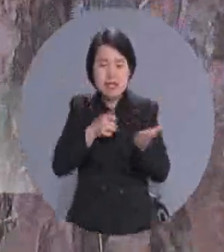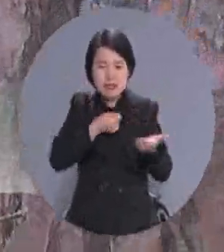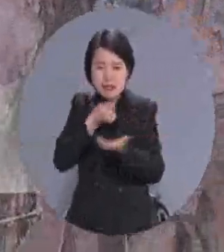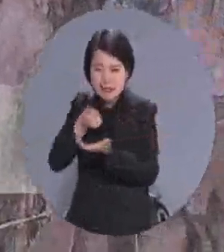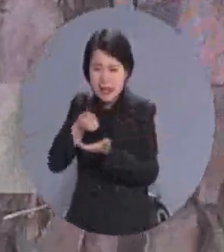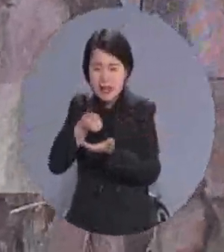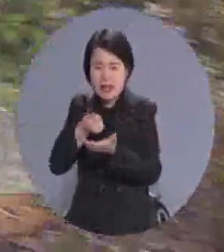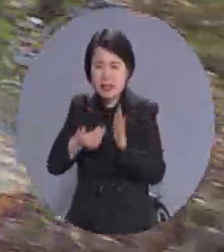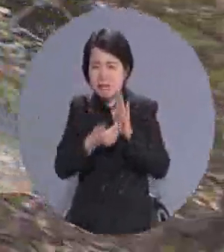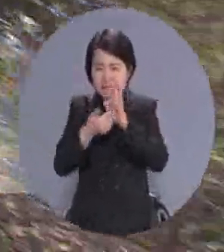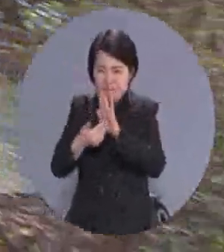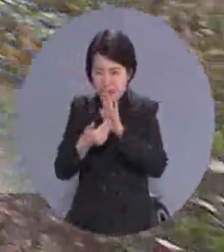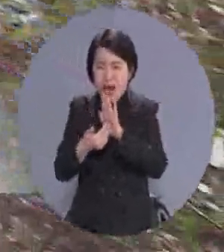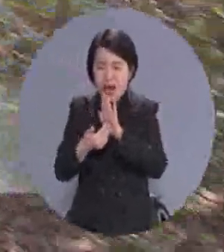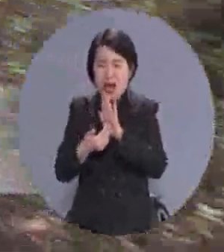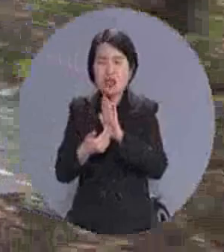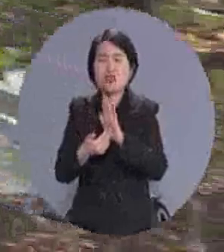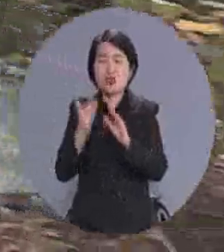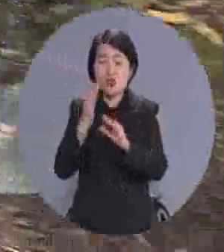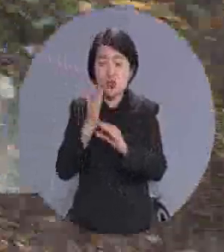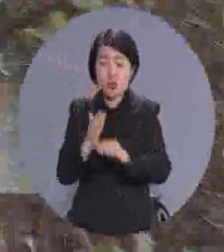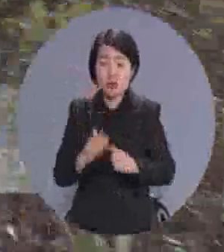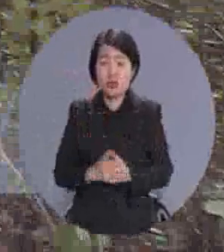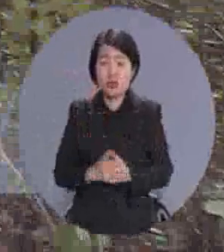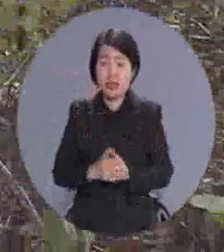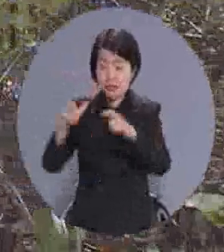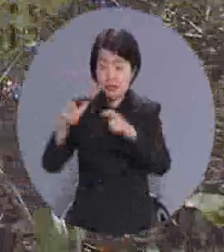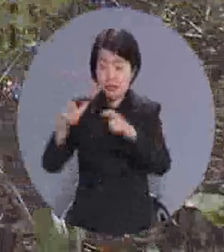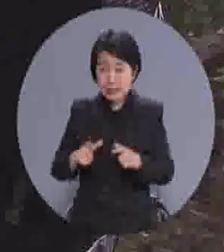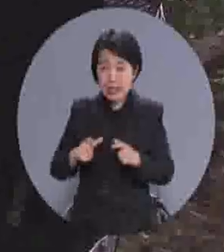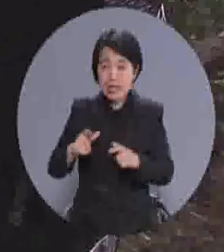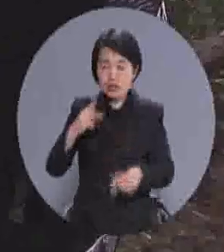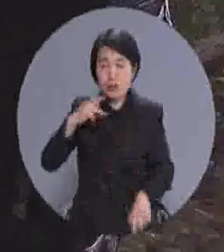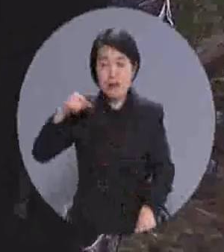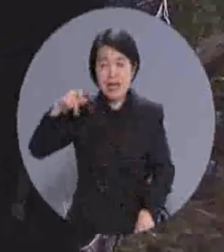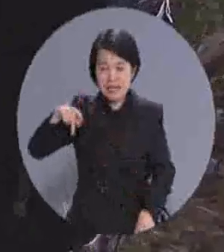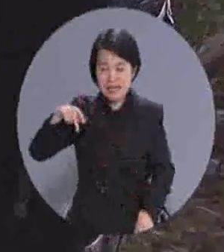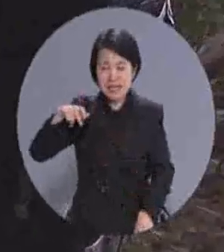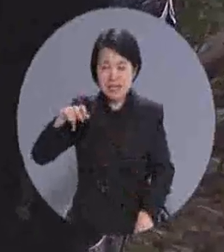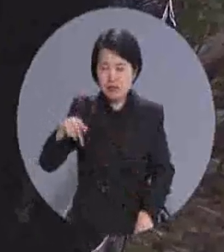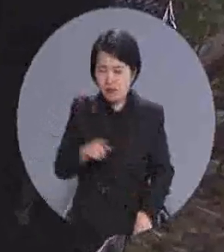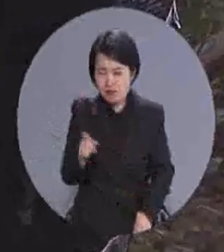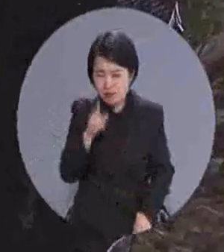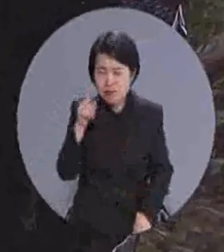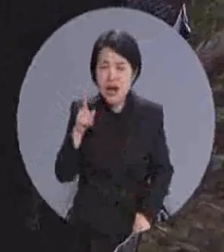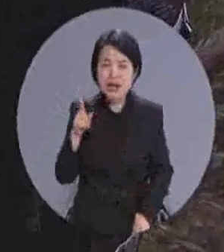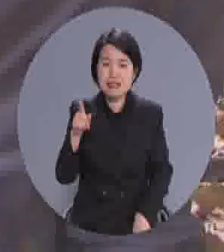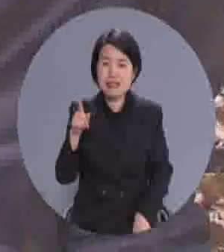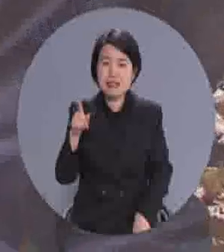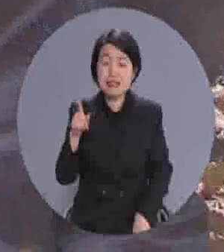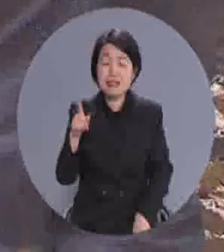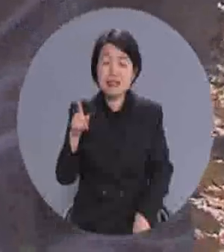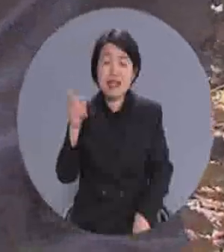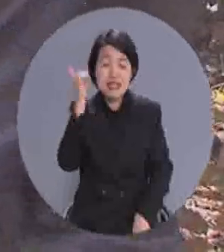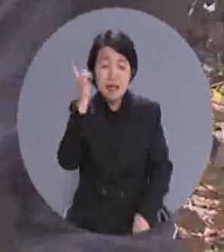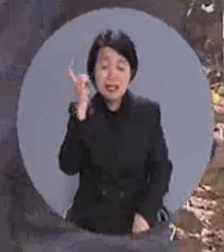확산 저지선을 구축한 상황입니다. 시군 간 GPS와 QR코드를 활용한 스마트 방제와 함께